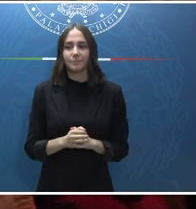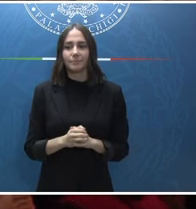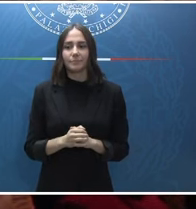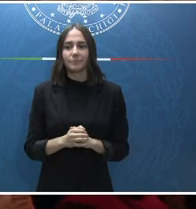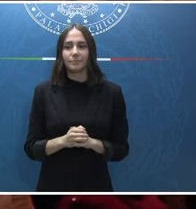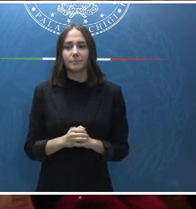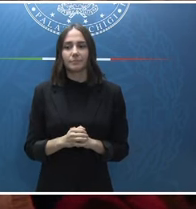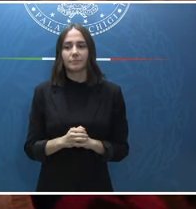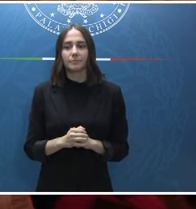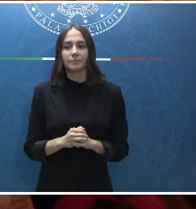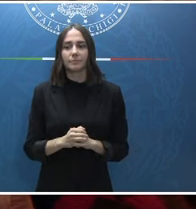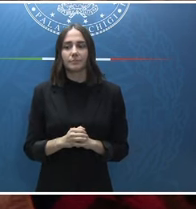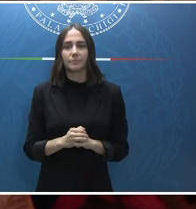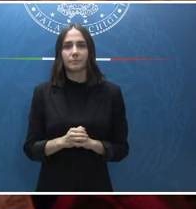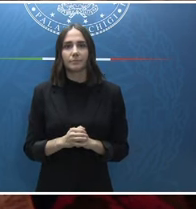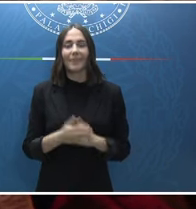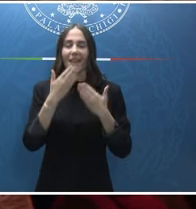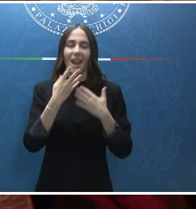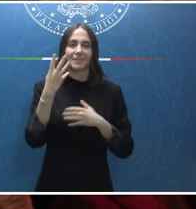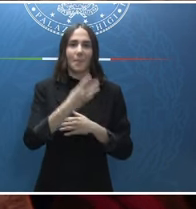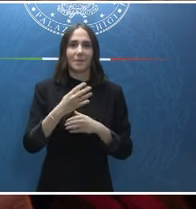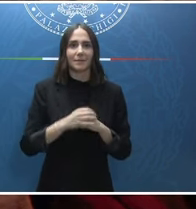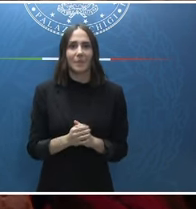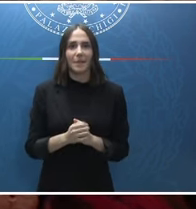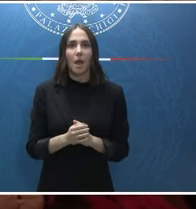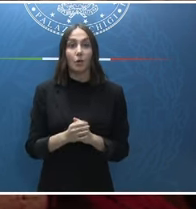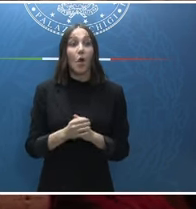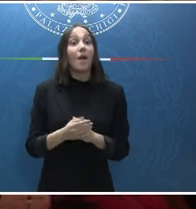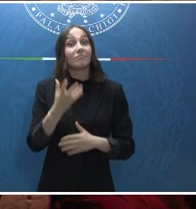Grazie Massimiliano. Rinascere si può.